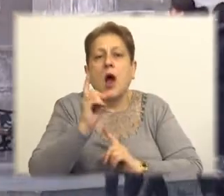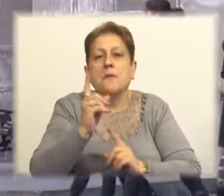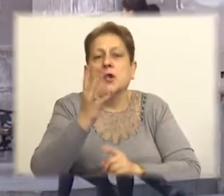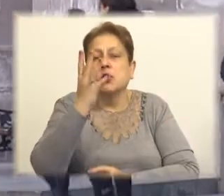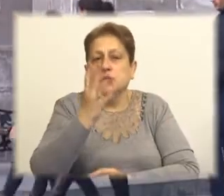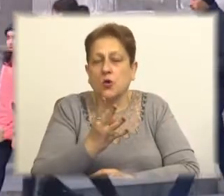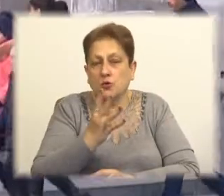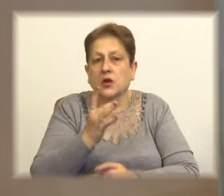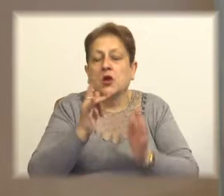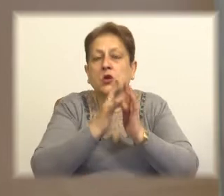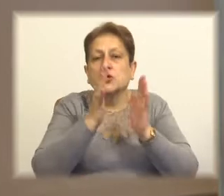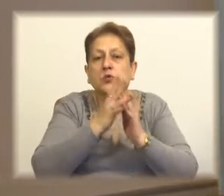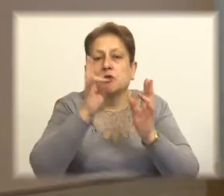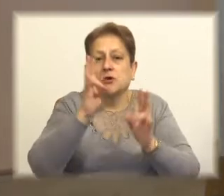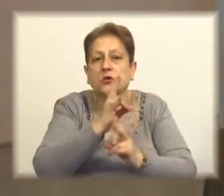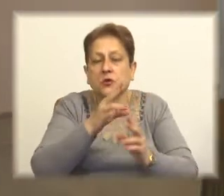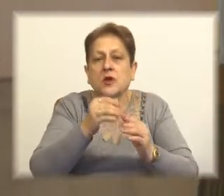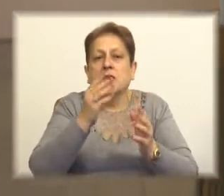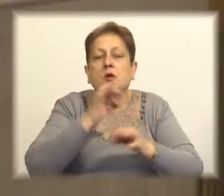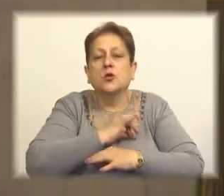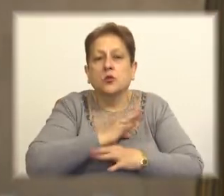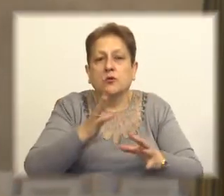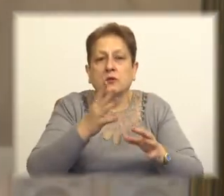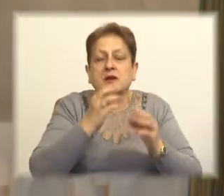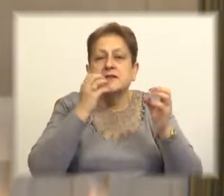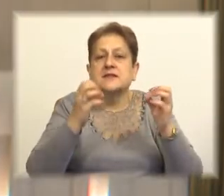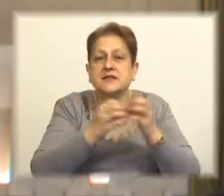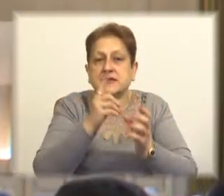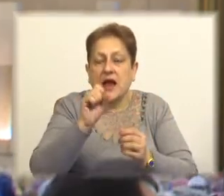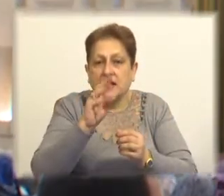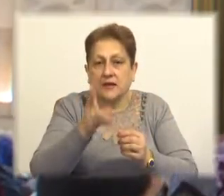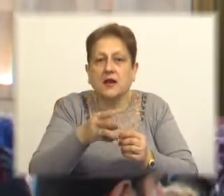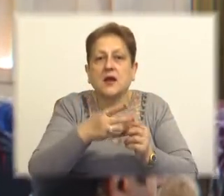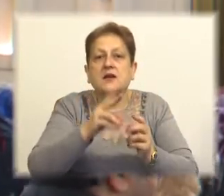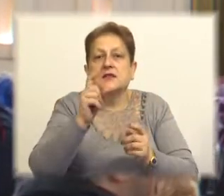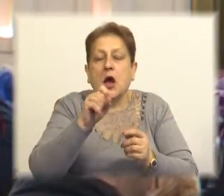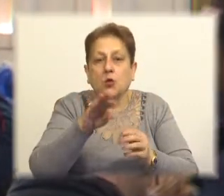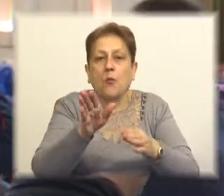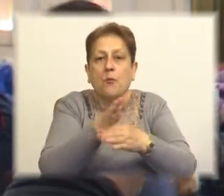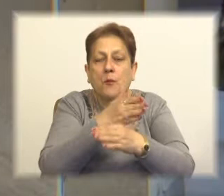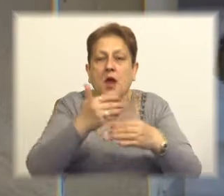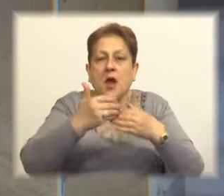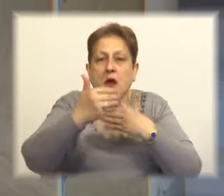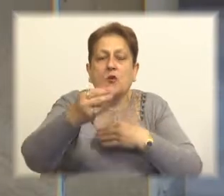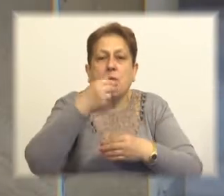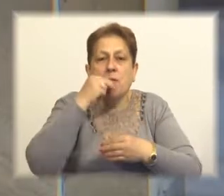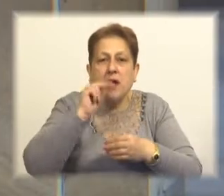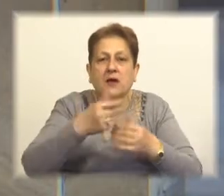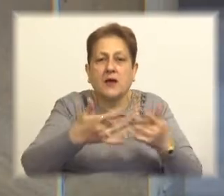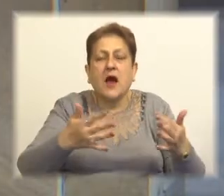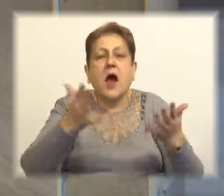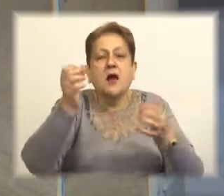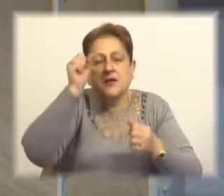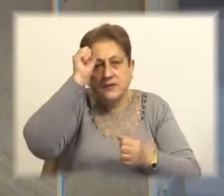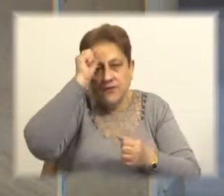ապրիլի 4-ին։ Հիսուս Քրիստոսի հրաշափառ հարության տոնը կոչվում է Զատիկ, որը նշանակում է զատում, բաժանում, հեռացում մեղքերից և վերադարձ